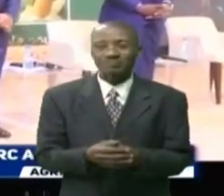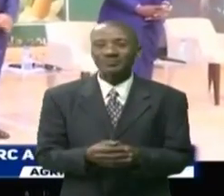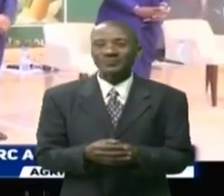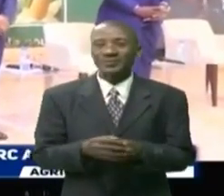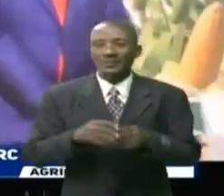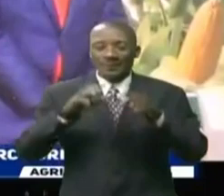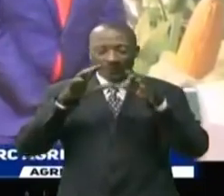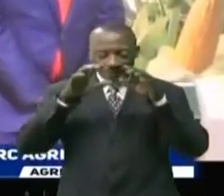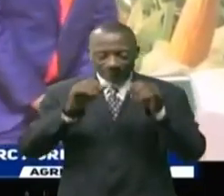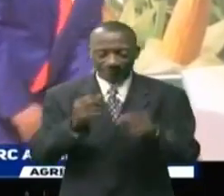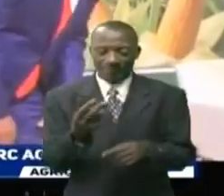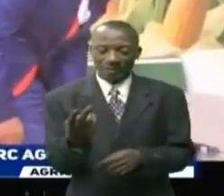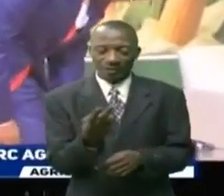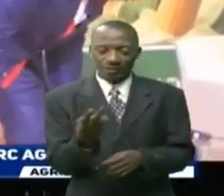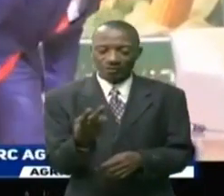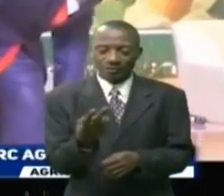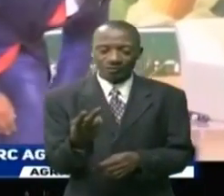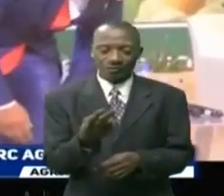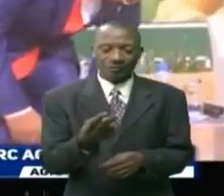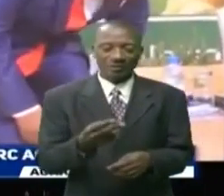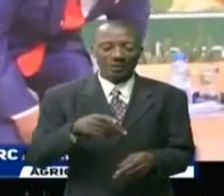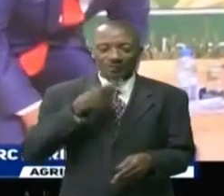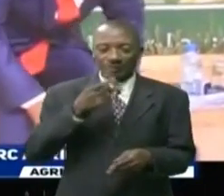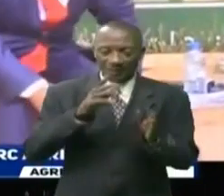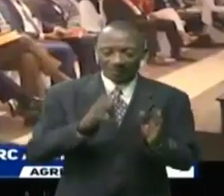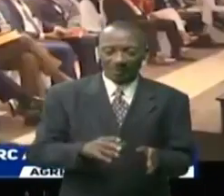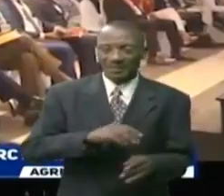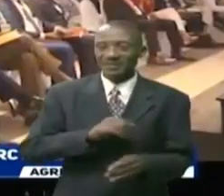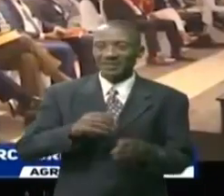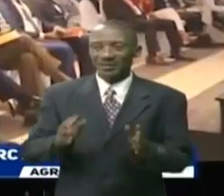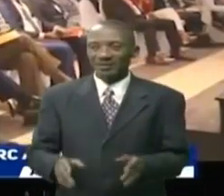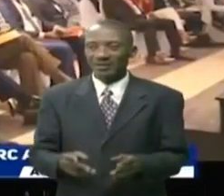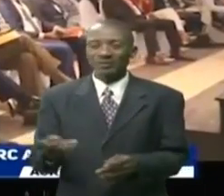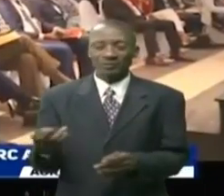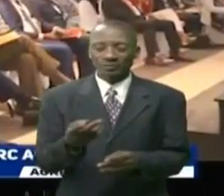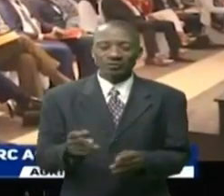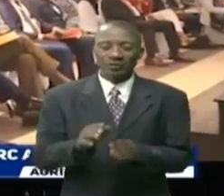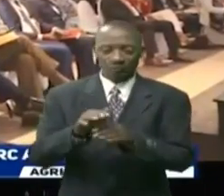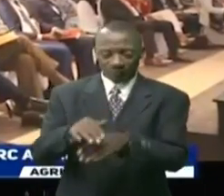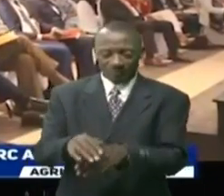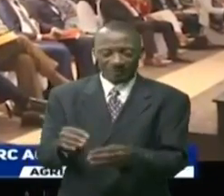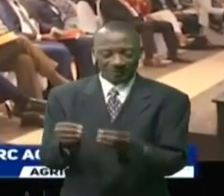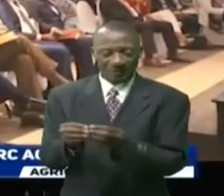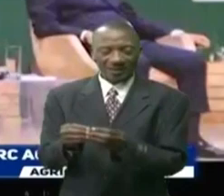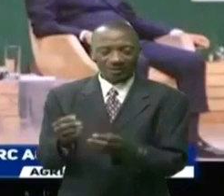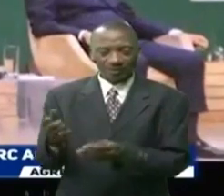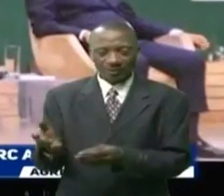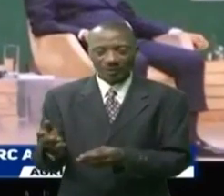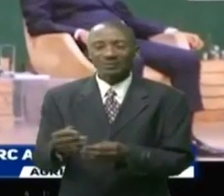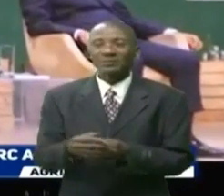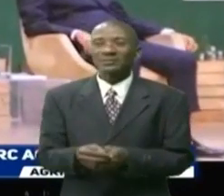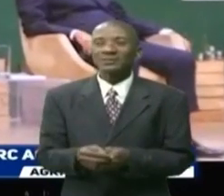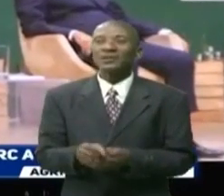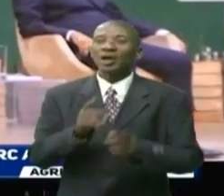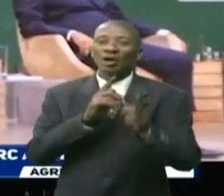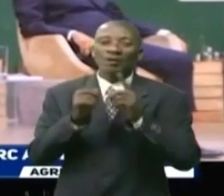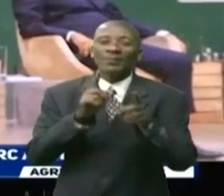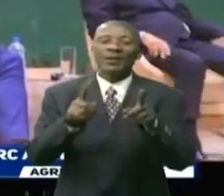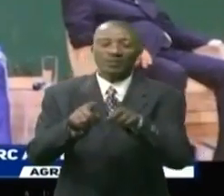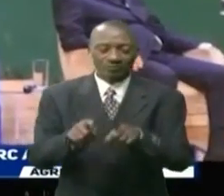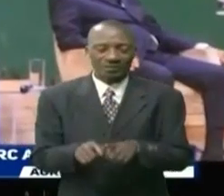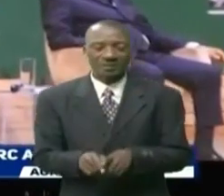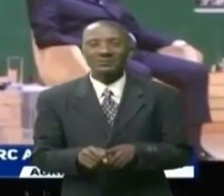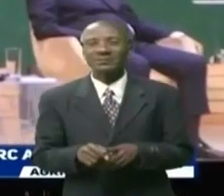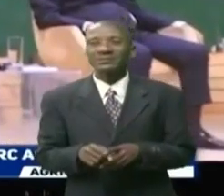du Parlement présents au panel sur la loi agricole ont répondu aux questions de l'assistance. En tant que ministre de